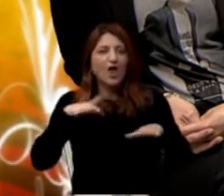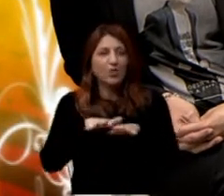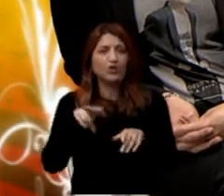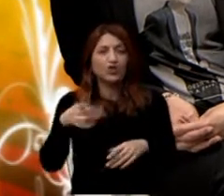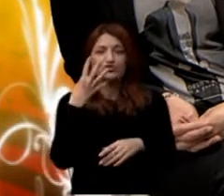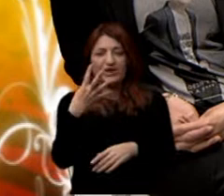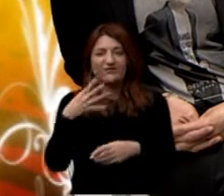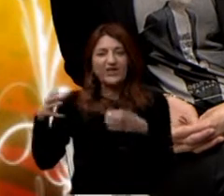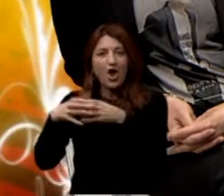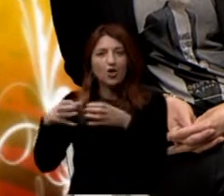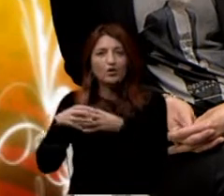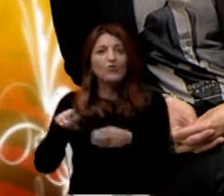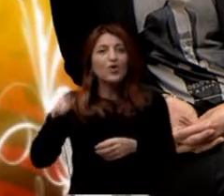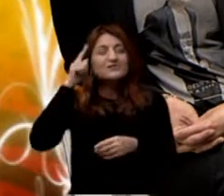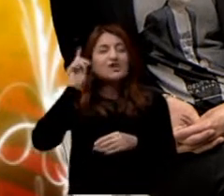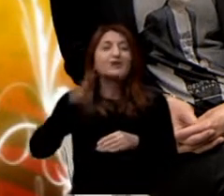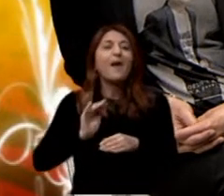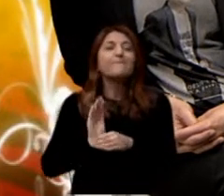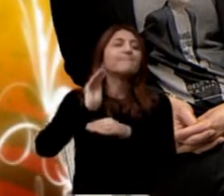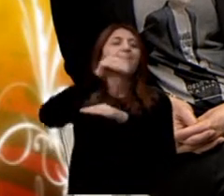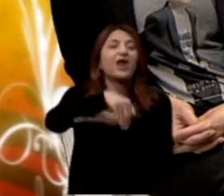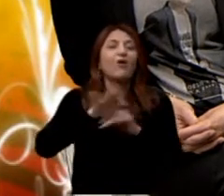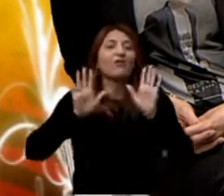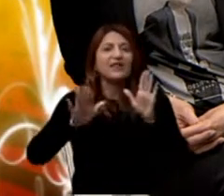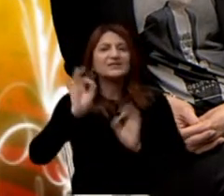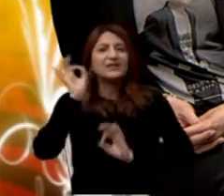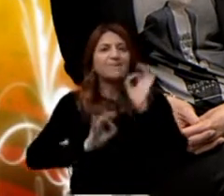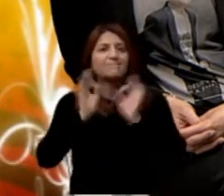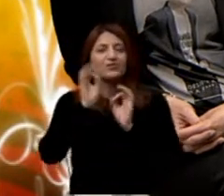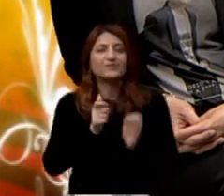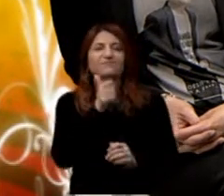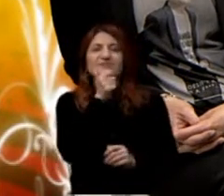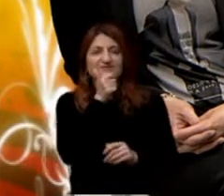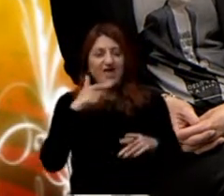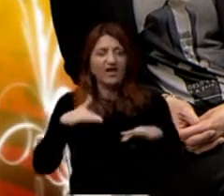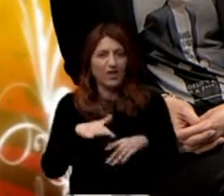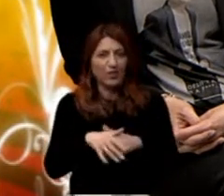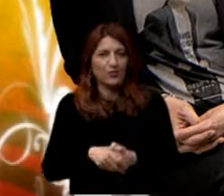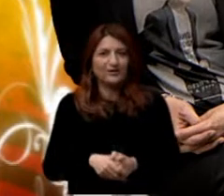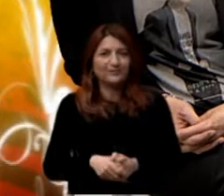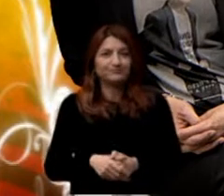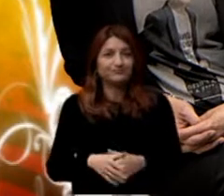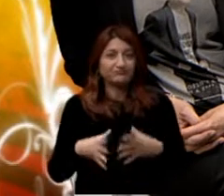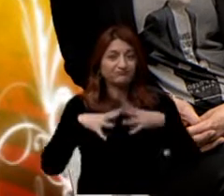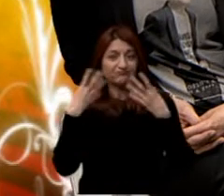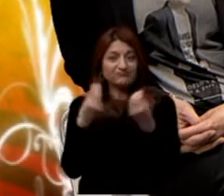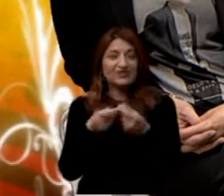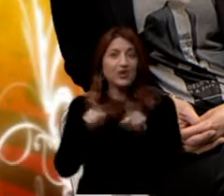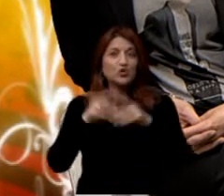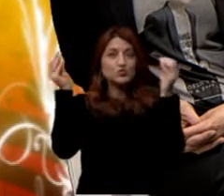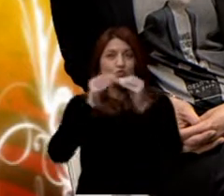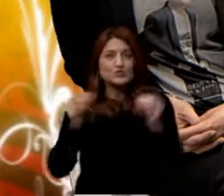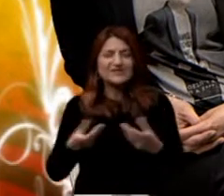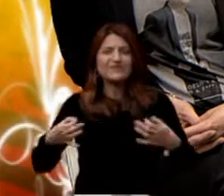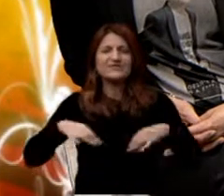ima veći udio od 10% u ukupnom dijelu pučanstva. Zašto je to bitno? Jer cijelo gospodarstvo, cijeli sustav